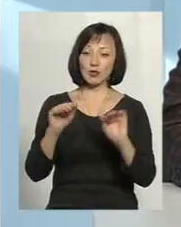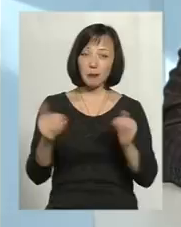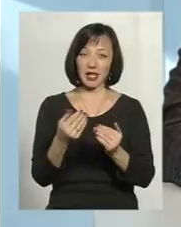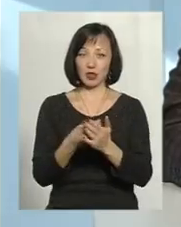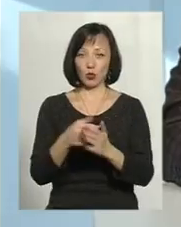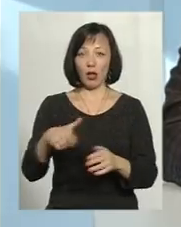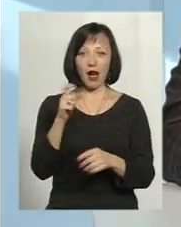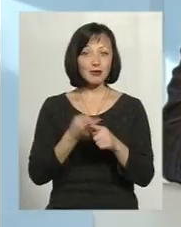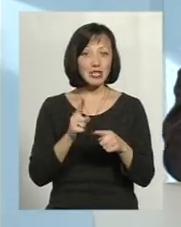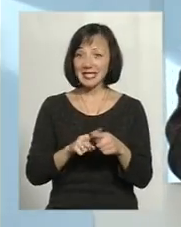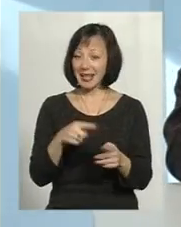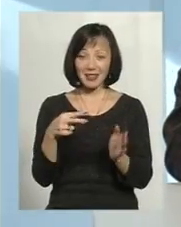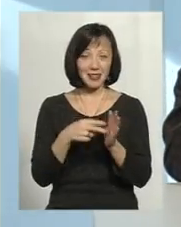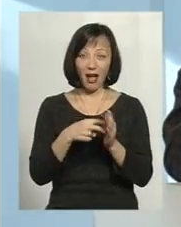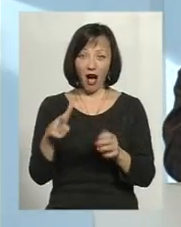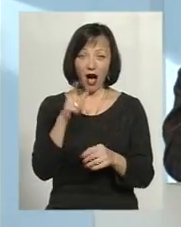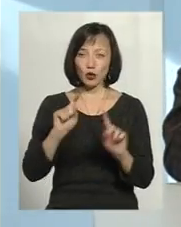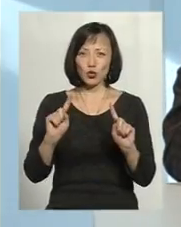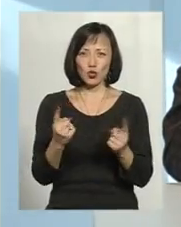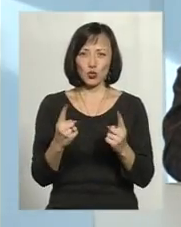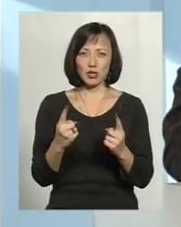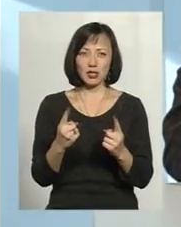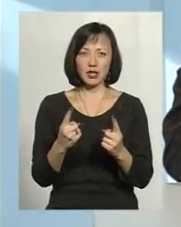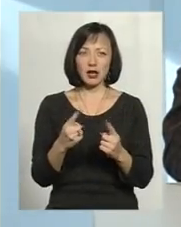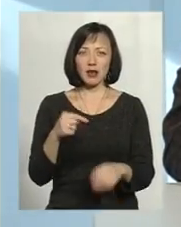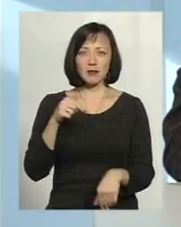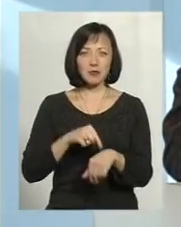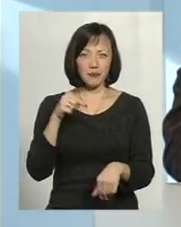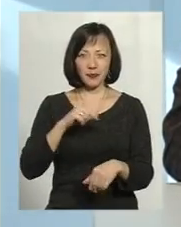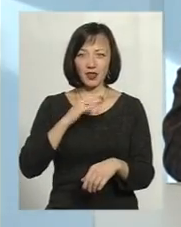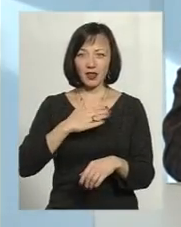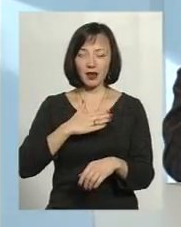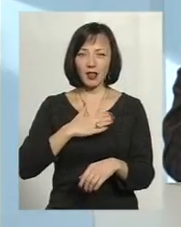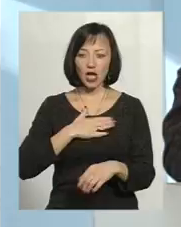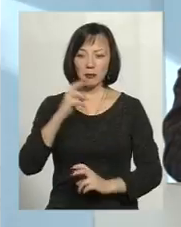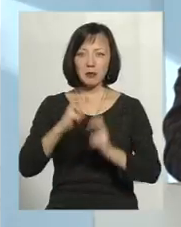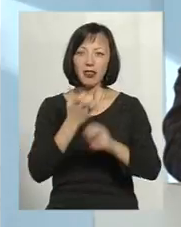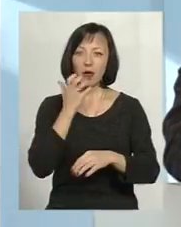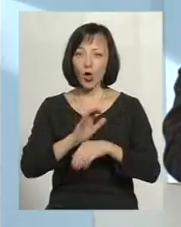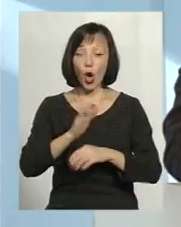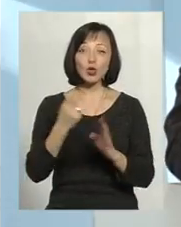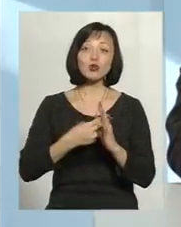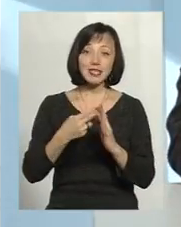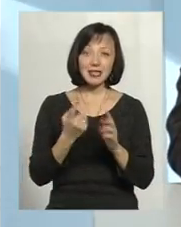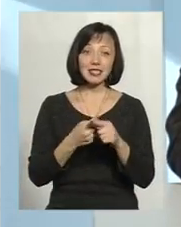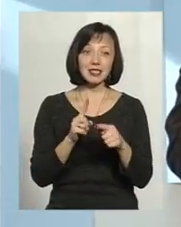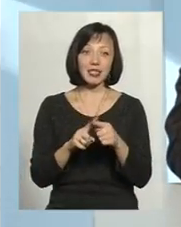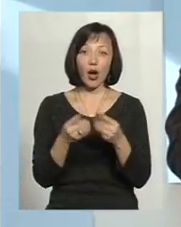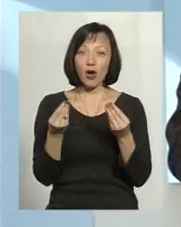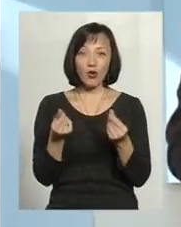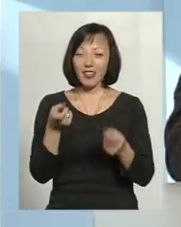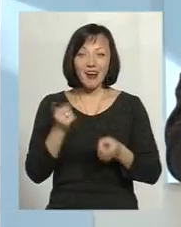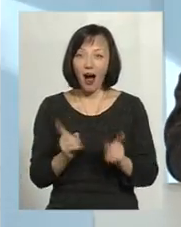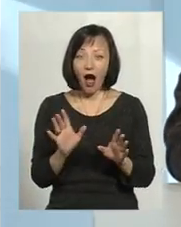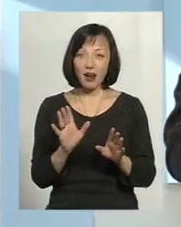ціну на газ. Бо ця ціна на газ, вона, до речі, дуже суттєво б'є по наших теплопостачальних підприємствах. Субсидії – це віртуальні гроші.